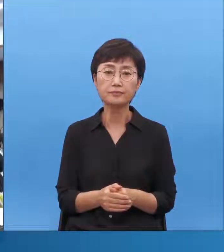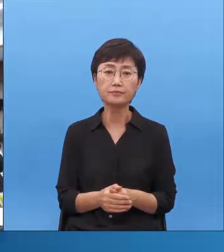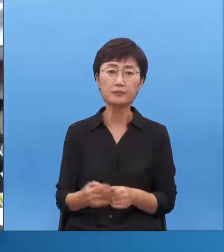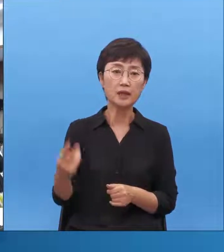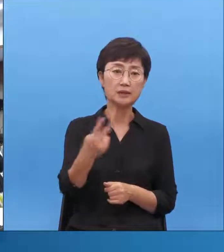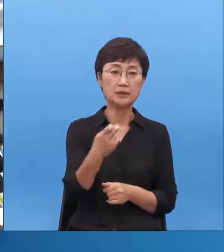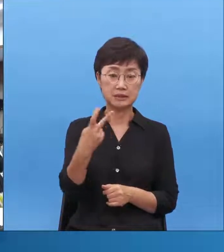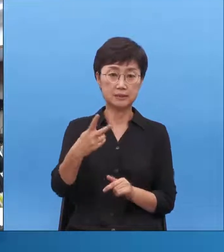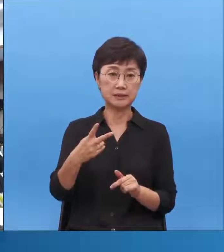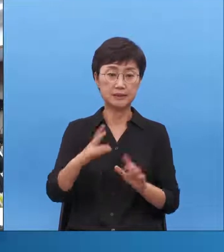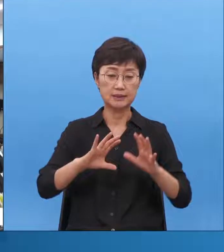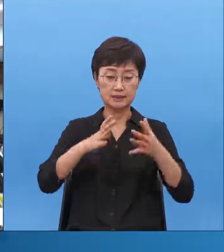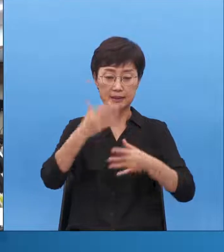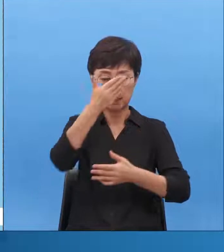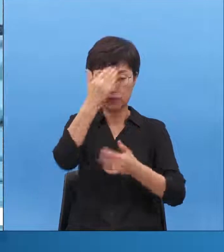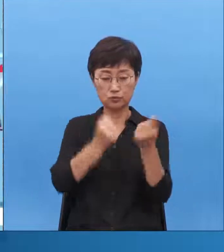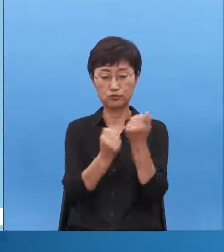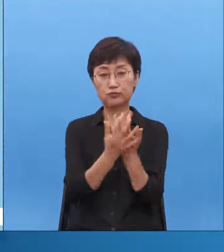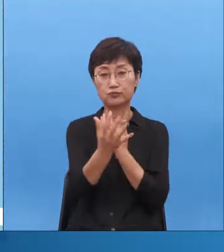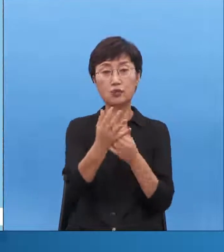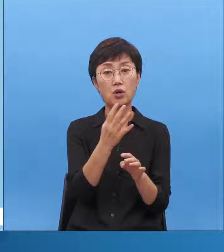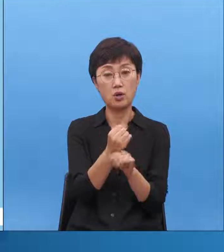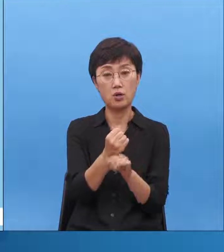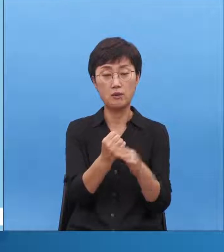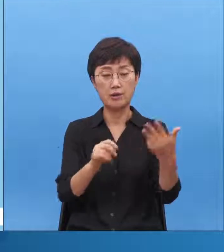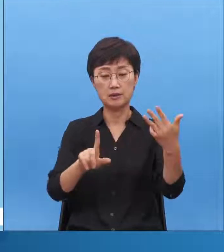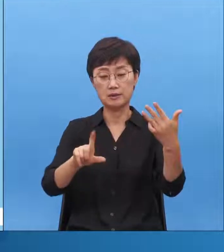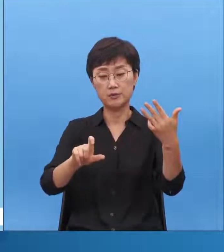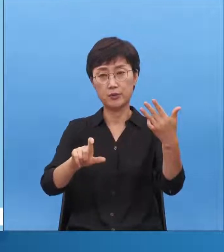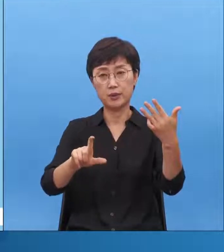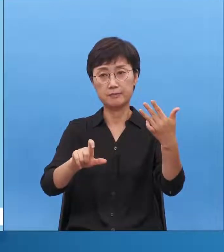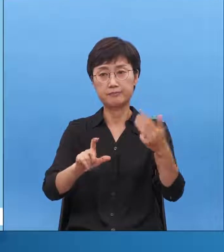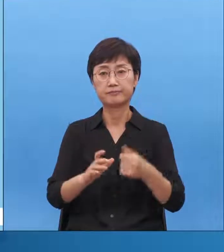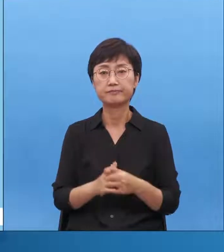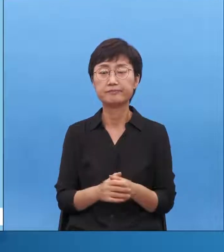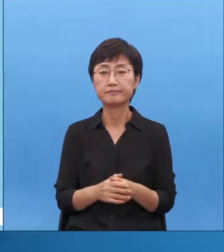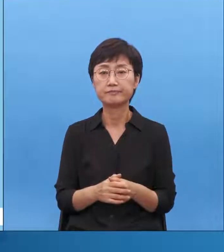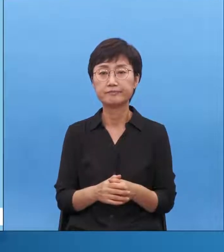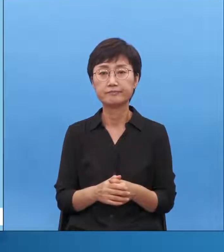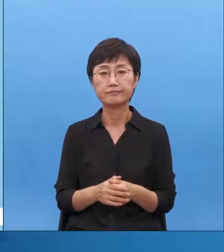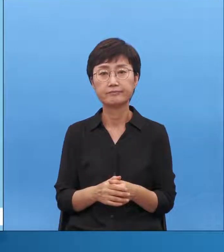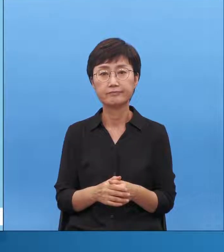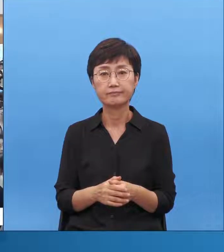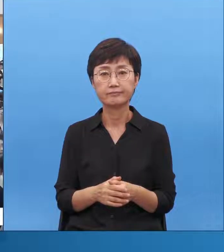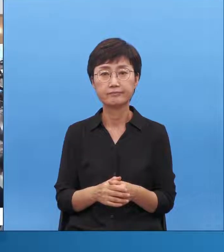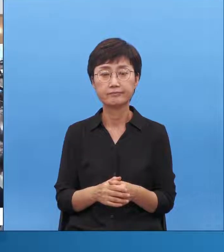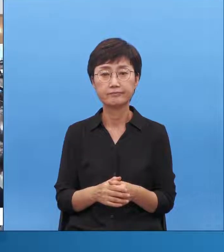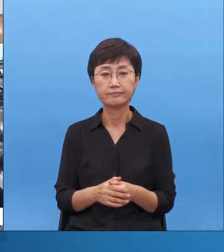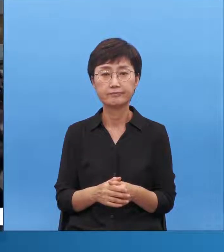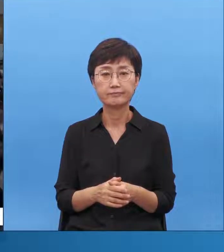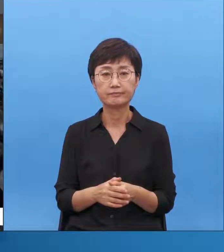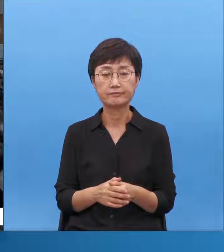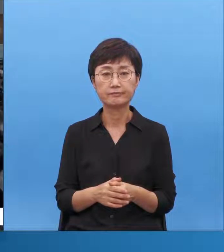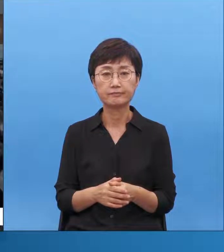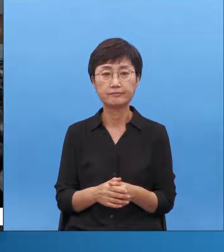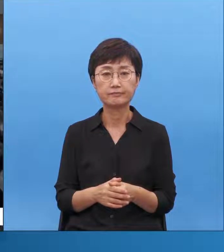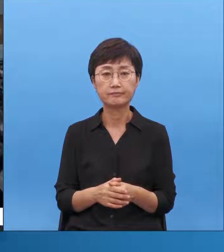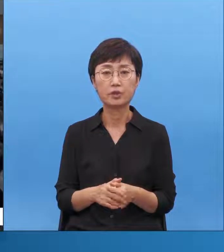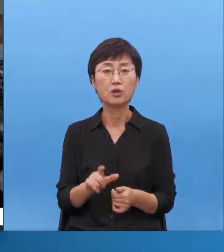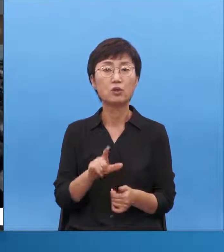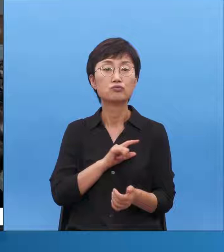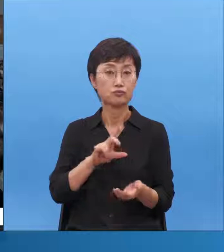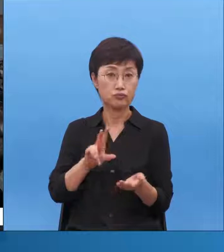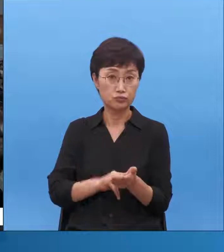2022 세계 청년 수련회가 오는 8월 15일 덕평 RUTC에서 열립니다. 이번 수련회는 홀리